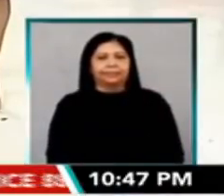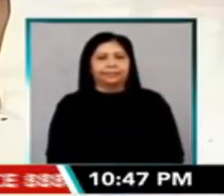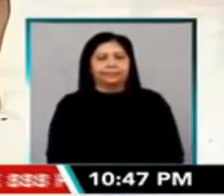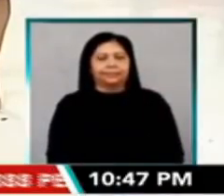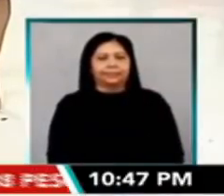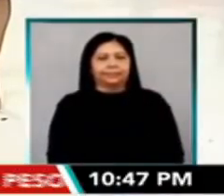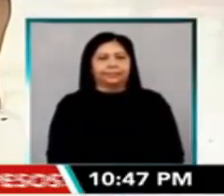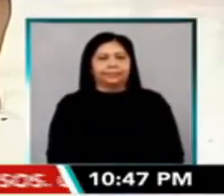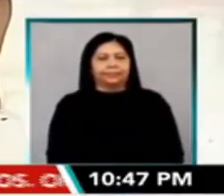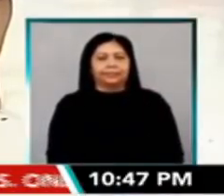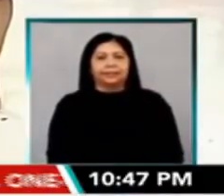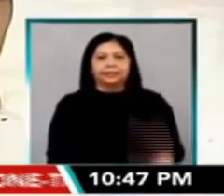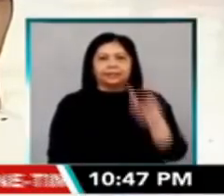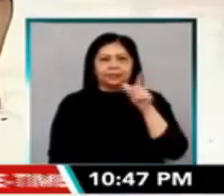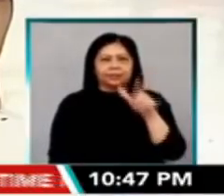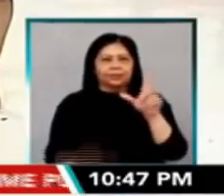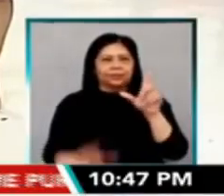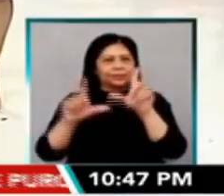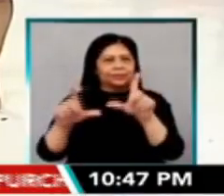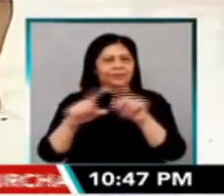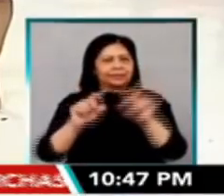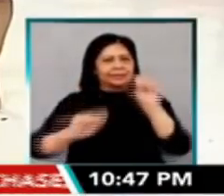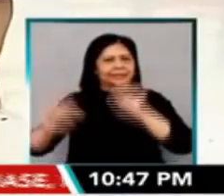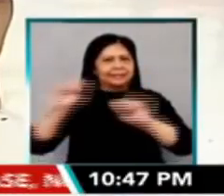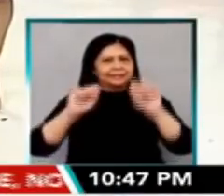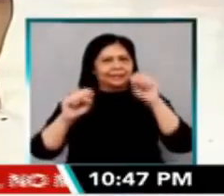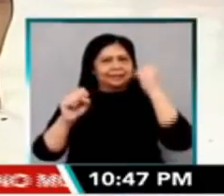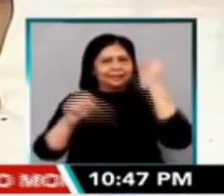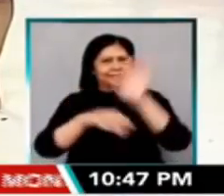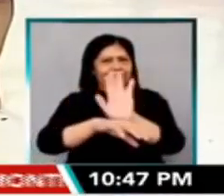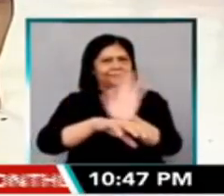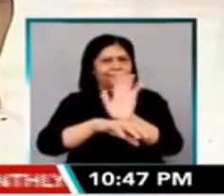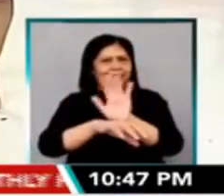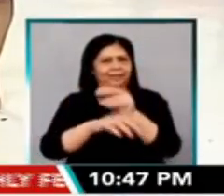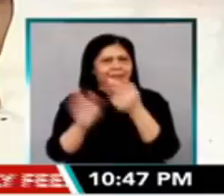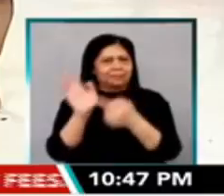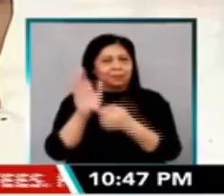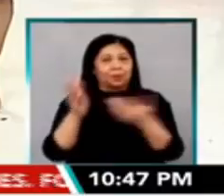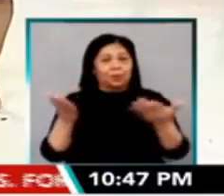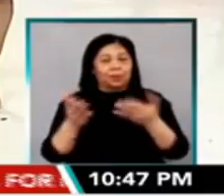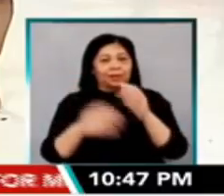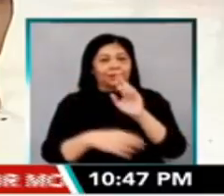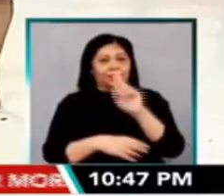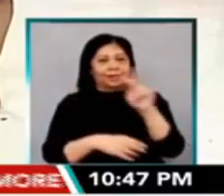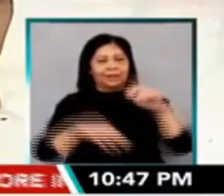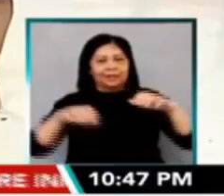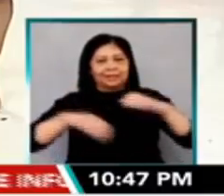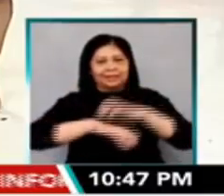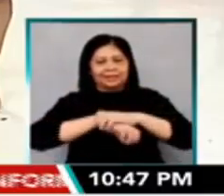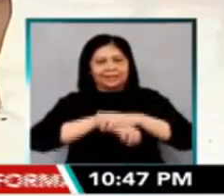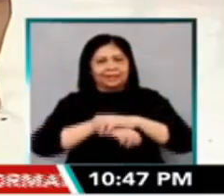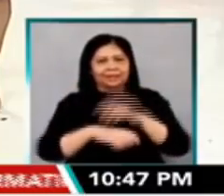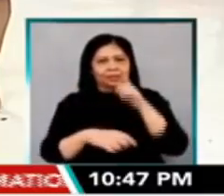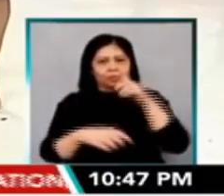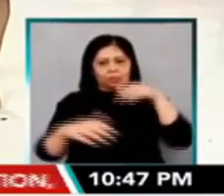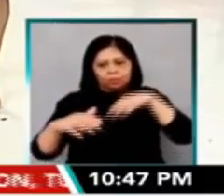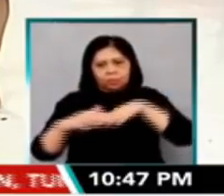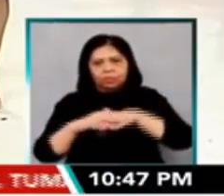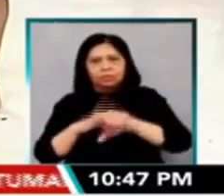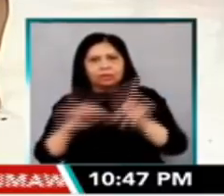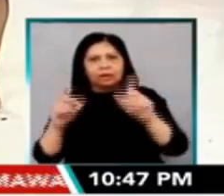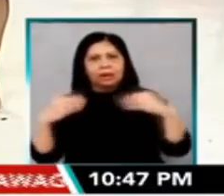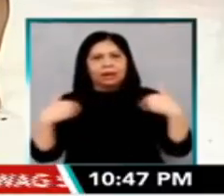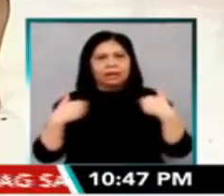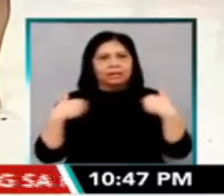Tila eksena sa isang science fiction film ang tagpo sa England. Nagmukha kasing in-invade ng mga hayop ang kalangitan